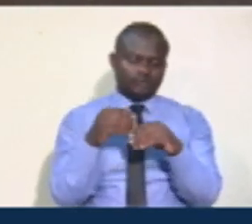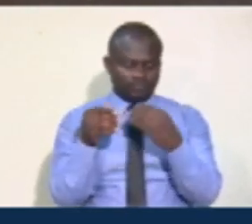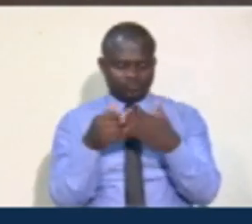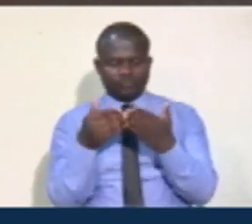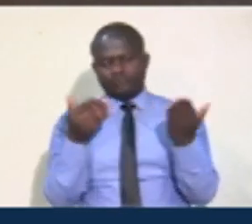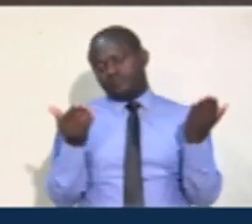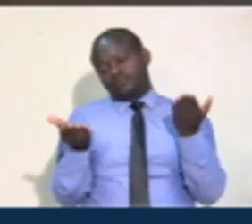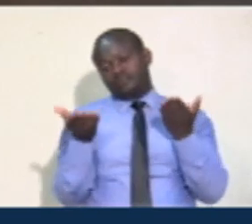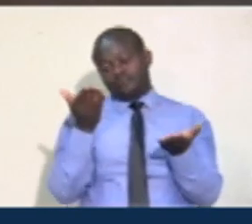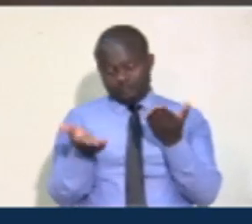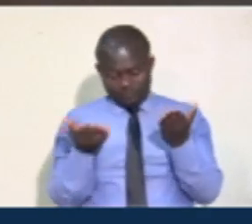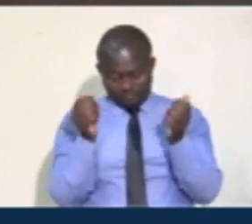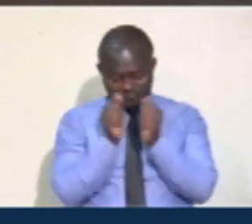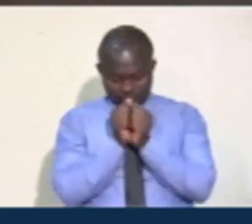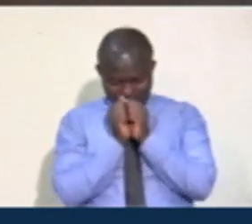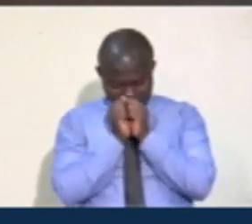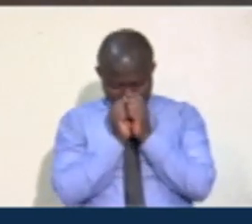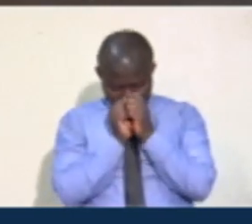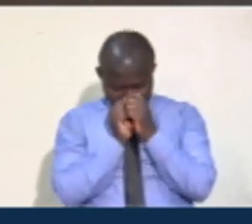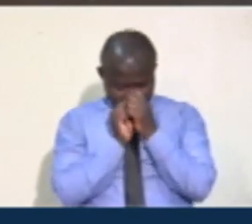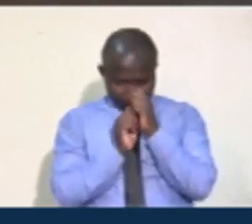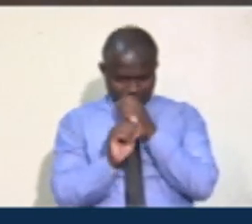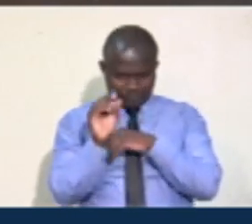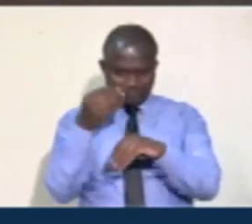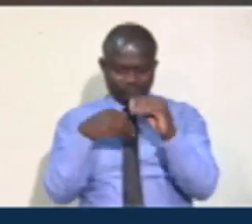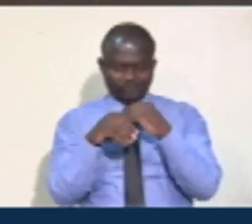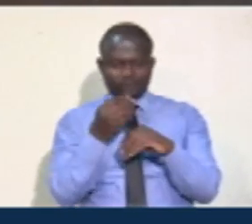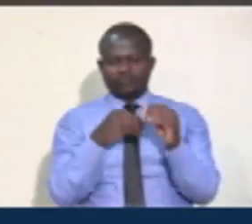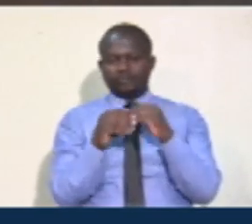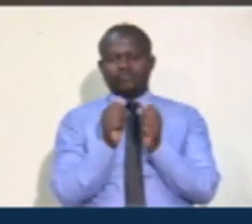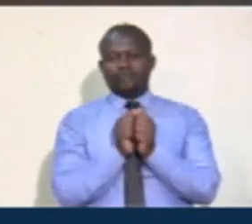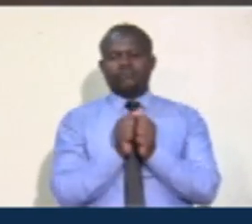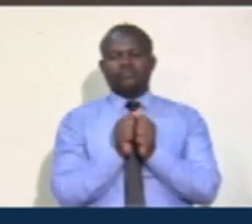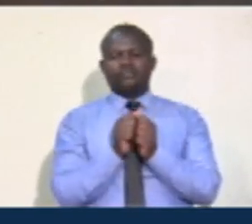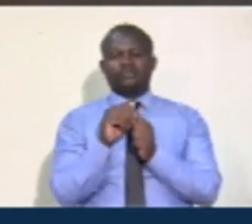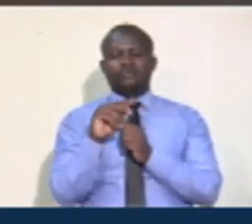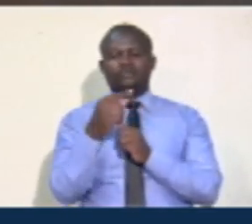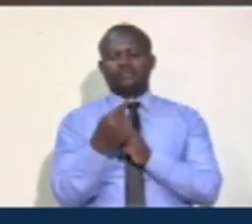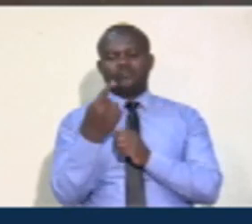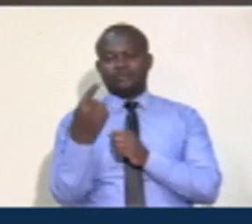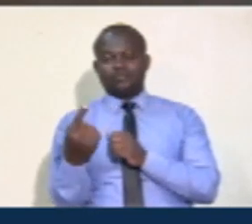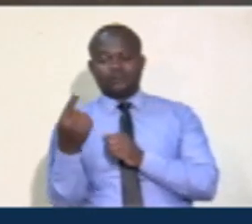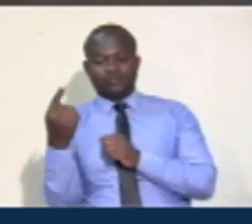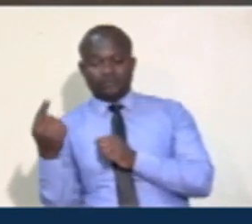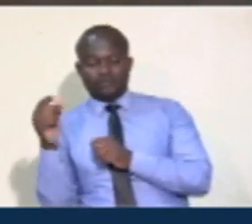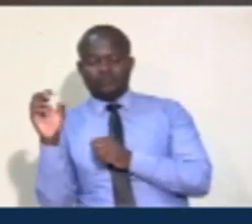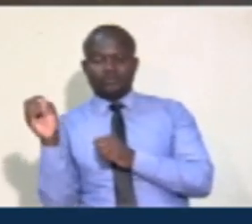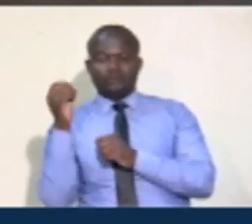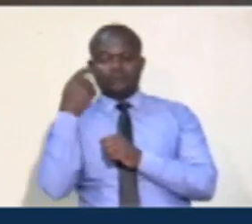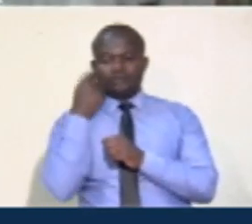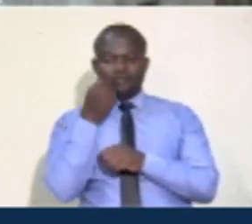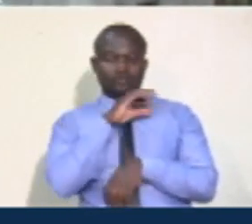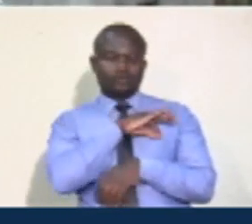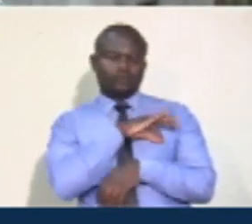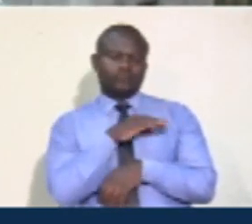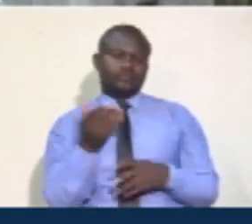wenda tuvuge 10 tukayacuruza ikiro igihumbi n'ijana ubwo inyungu iraza kuva